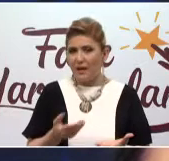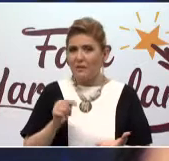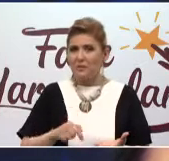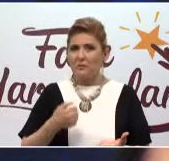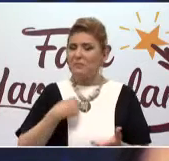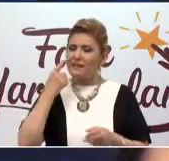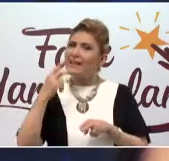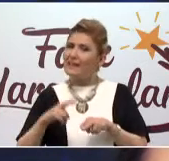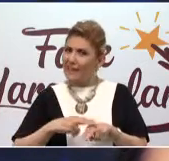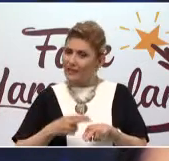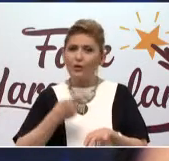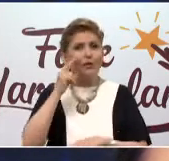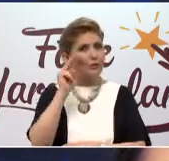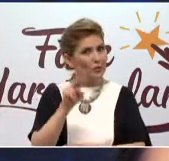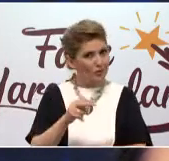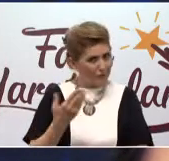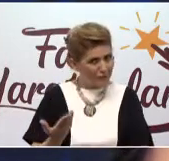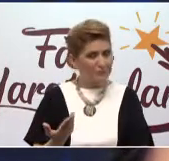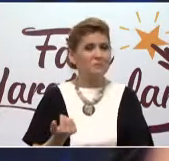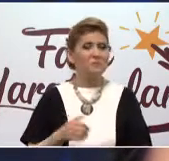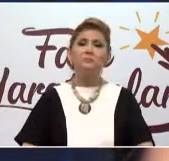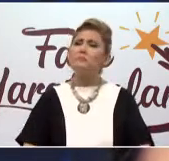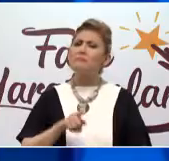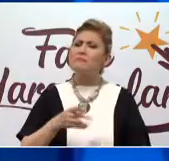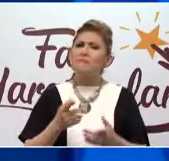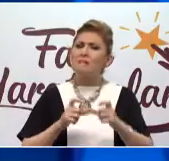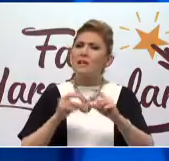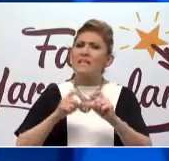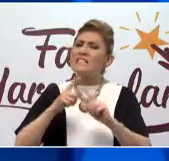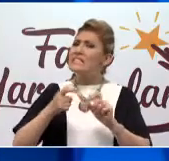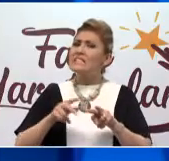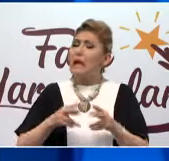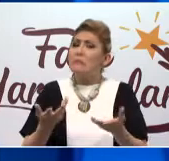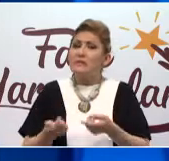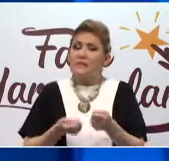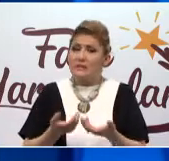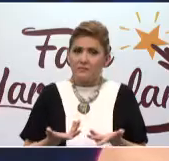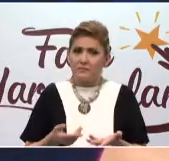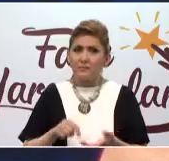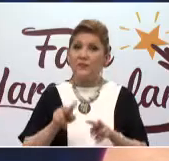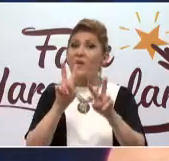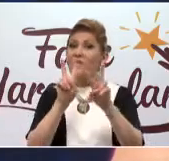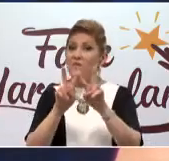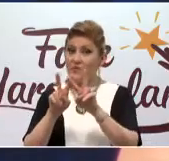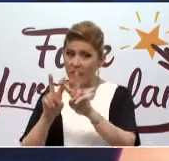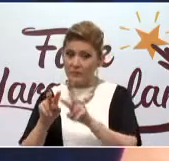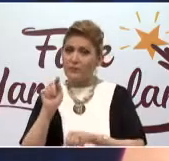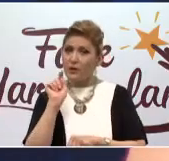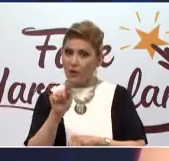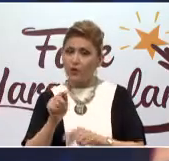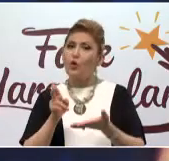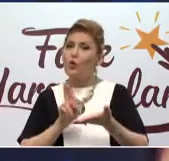hala deneyimliyoruz, görüyoruz. Sistem nasıl işliyor? Sistem şöyle işliyor. Web sitesine ihtiyaçharitası.org